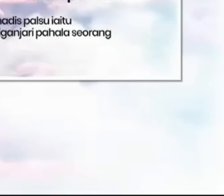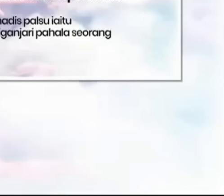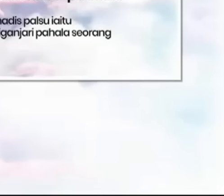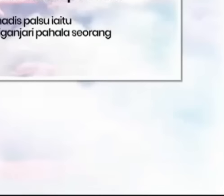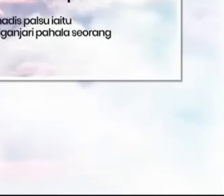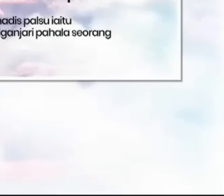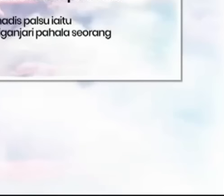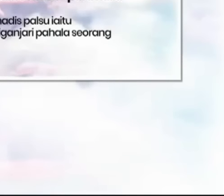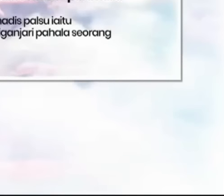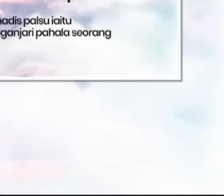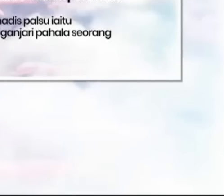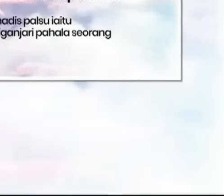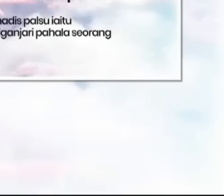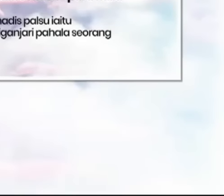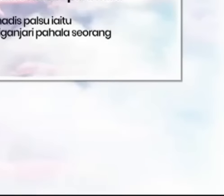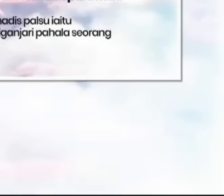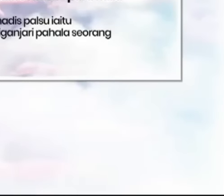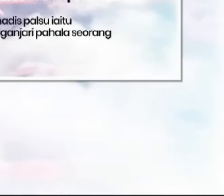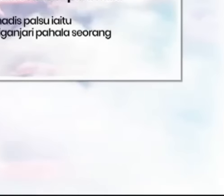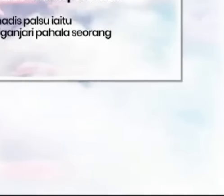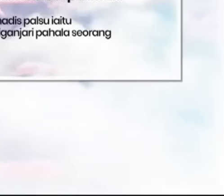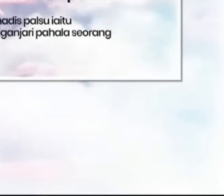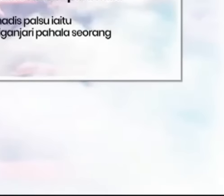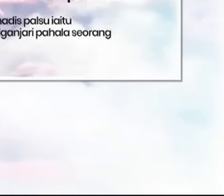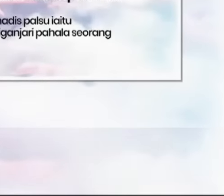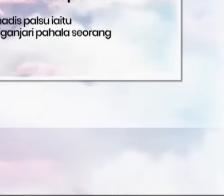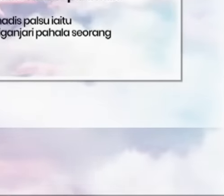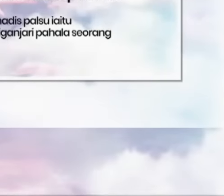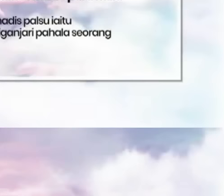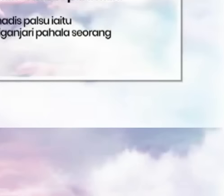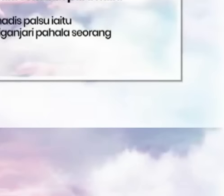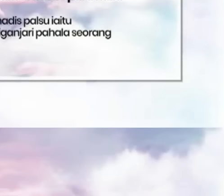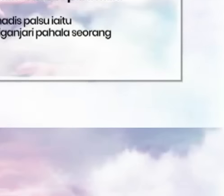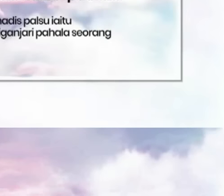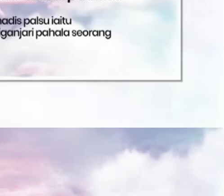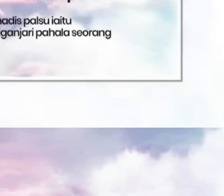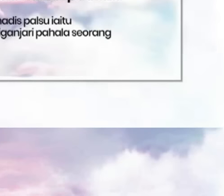tetapi ganjarannya nabi Ibrahim